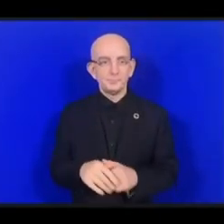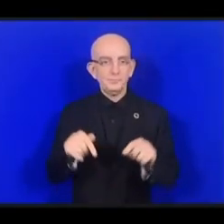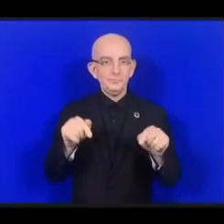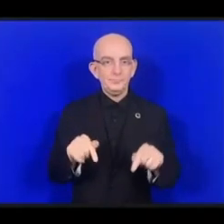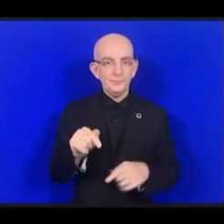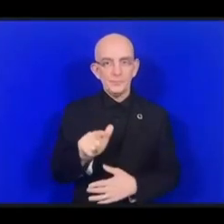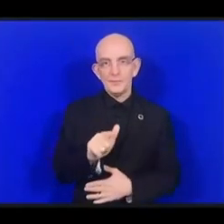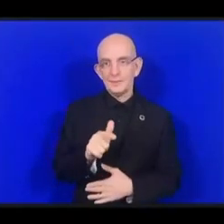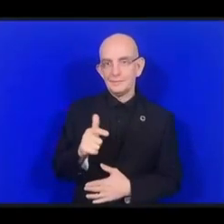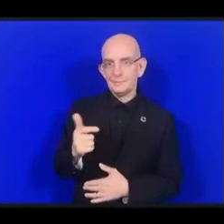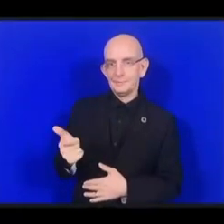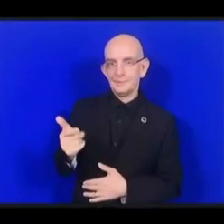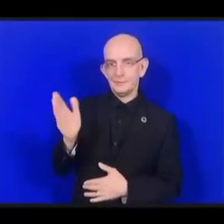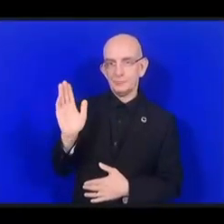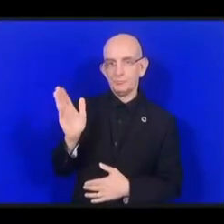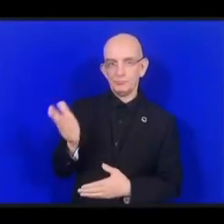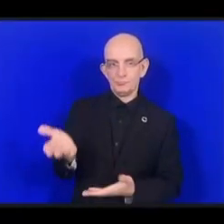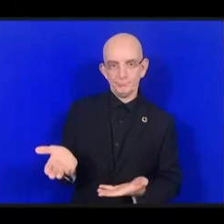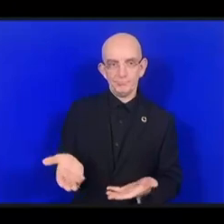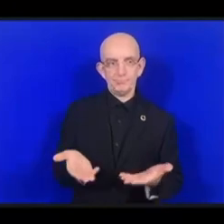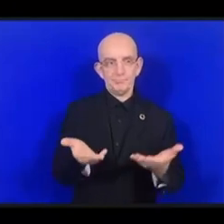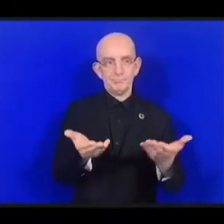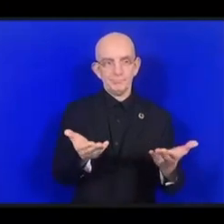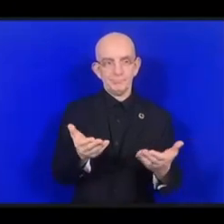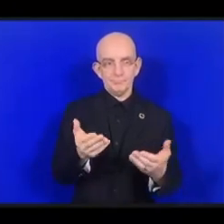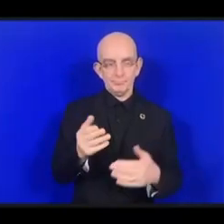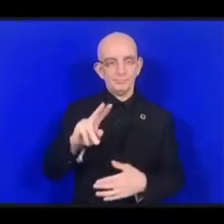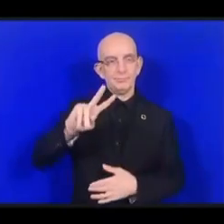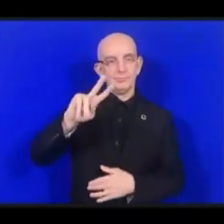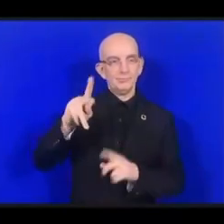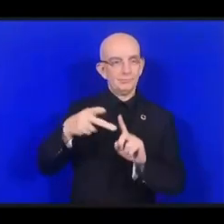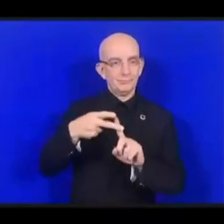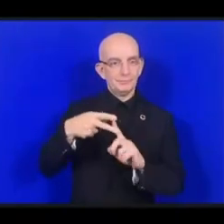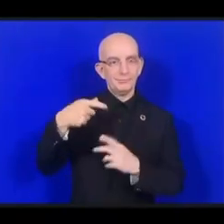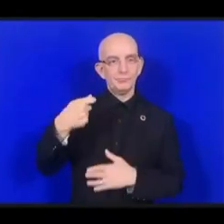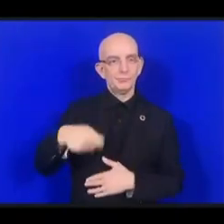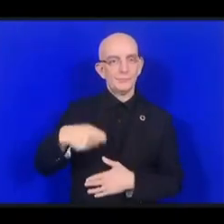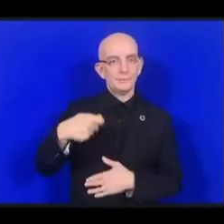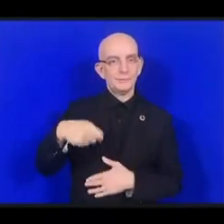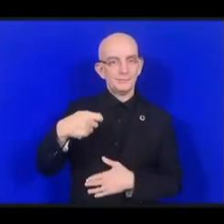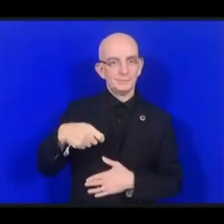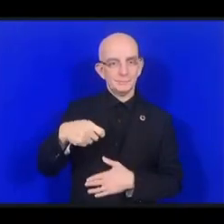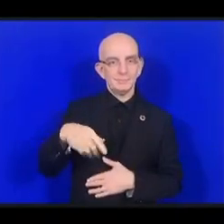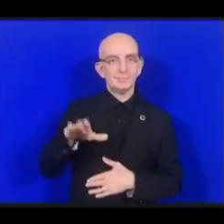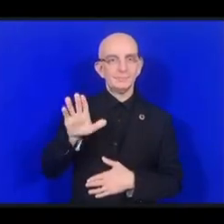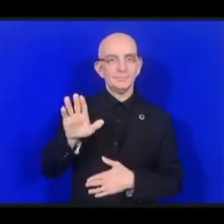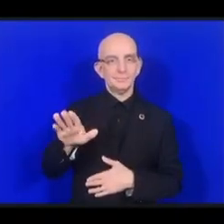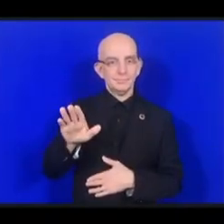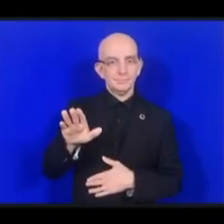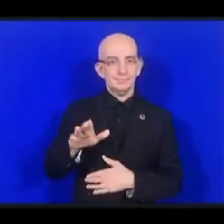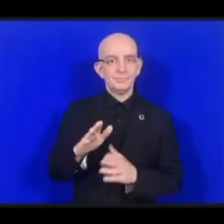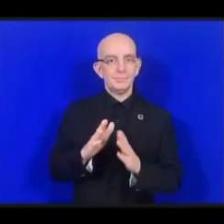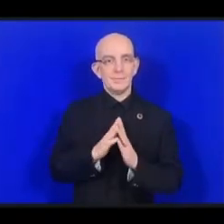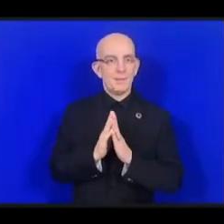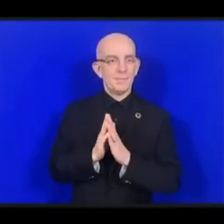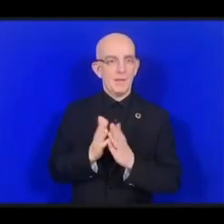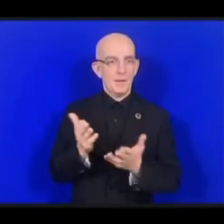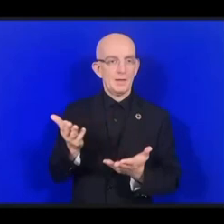シンフォニーの上級副社長をにご挨拶お願いしますでは風さん